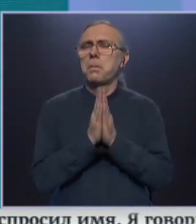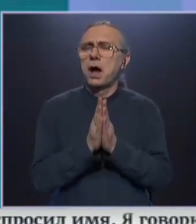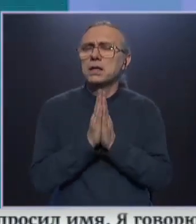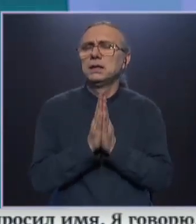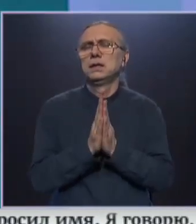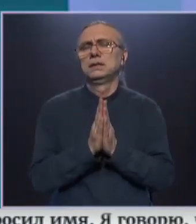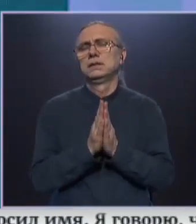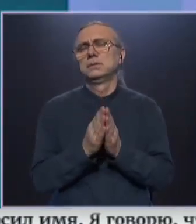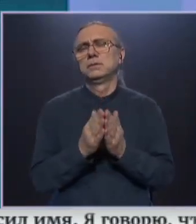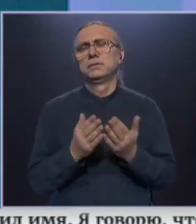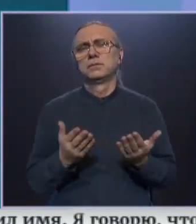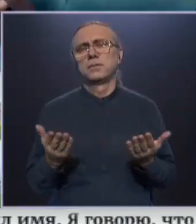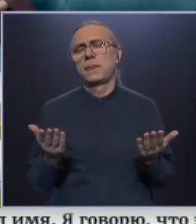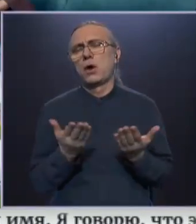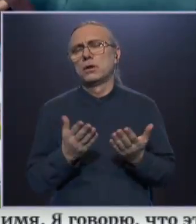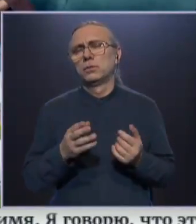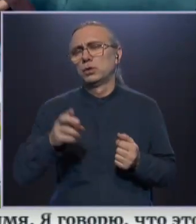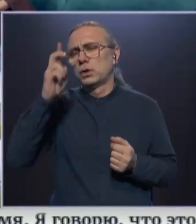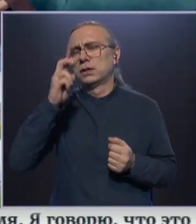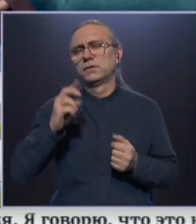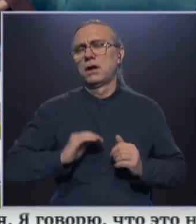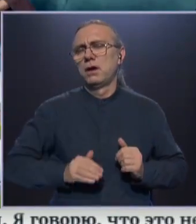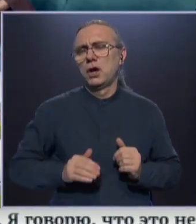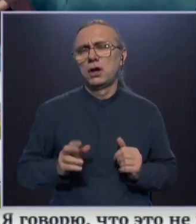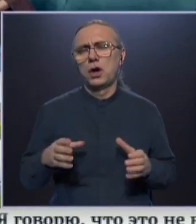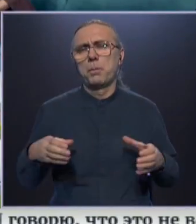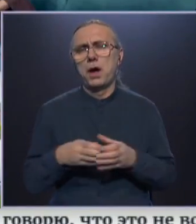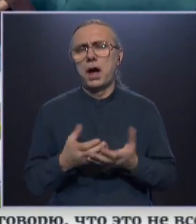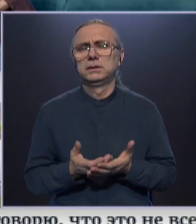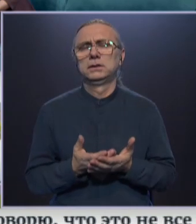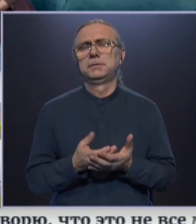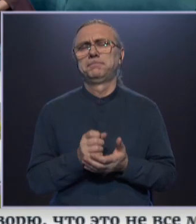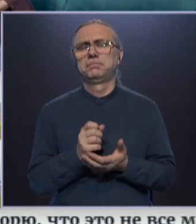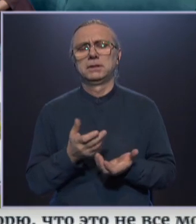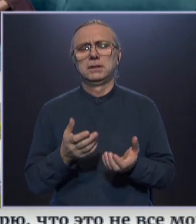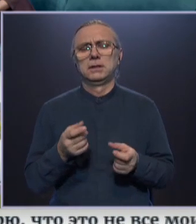там где-нибудь в какой-нибудь госкорпорации, вот, молебен, чтобы